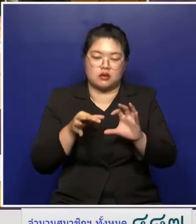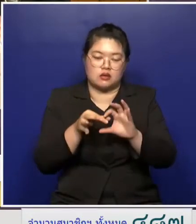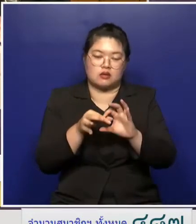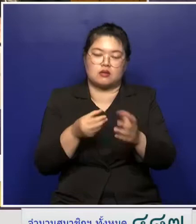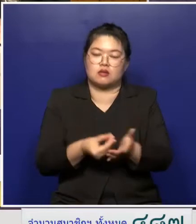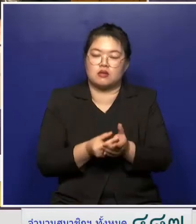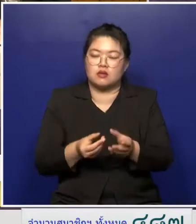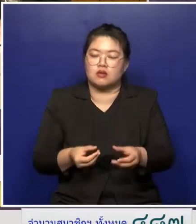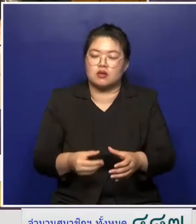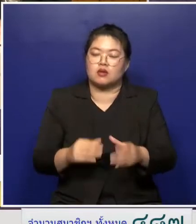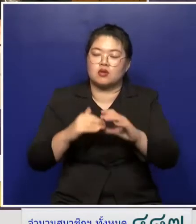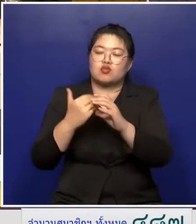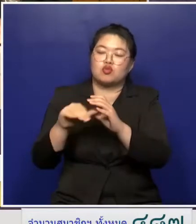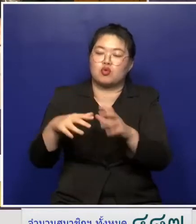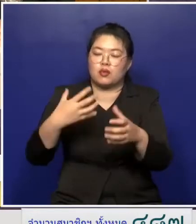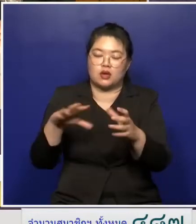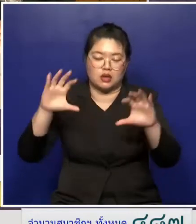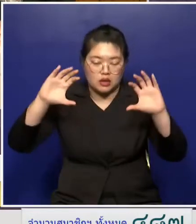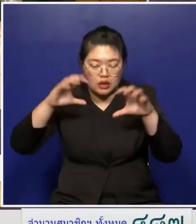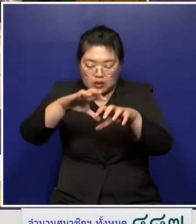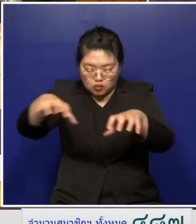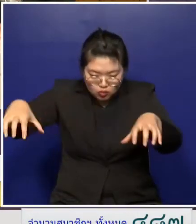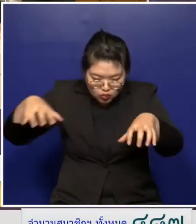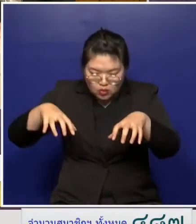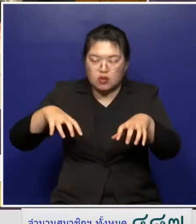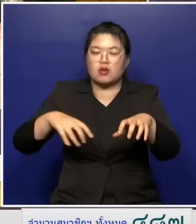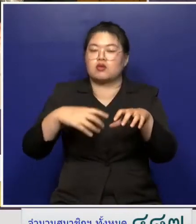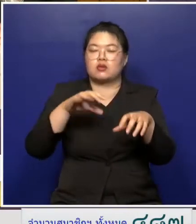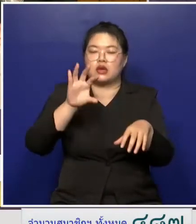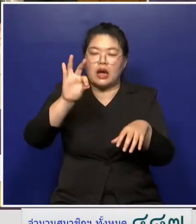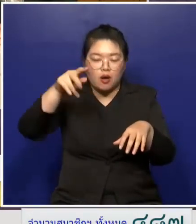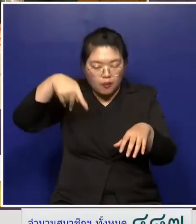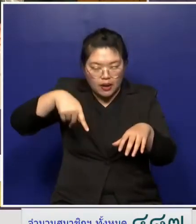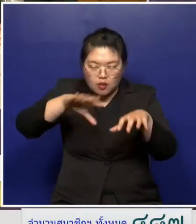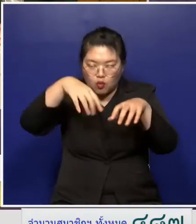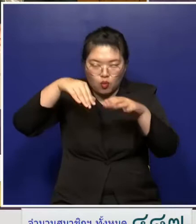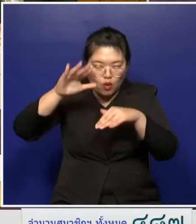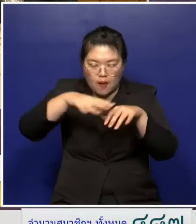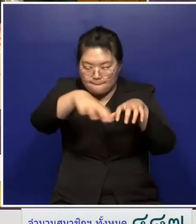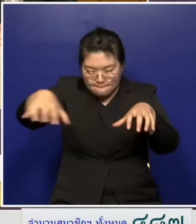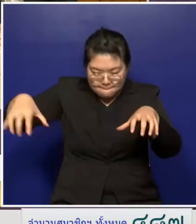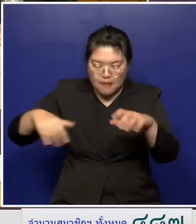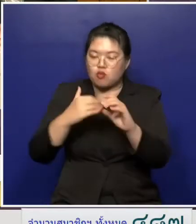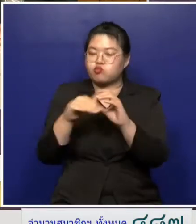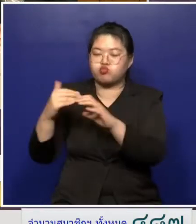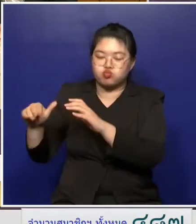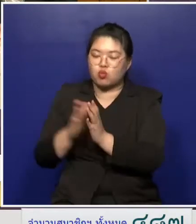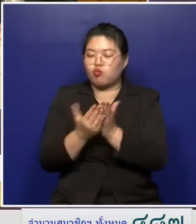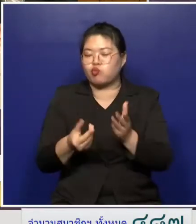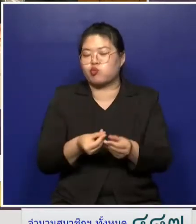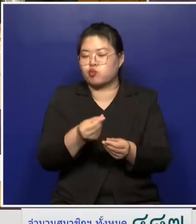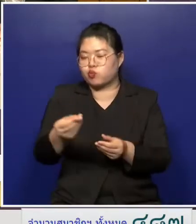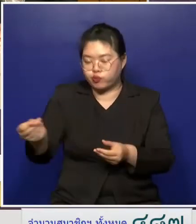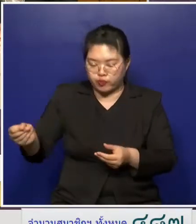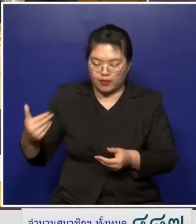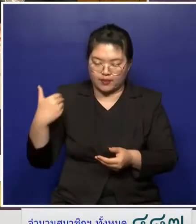ให้หน่วยงานต่างๆ 9,000 กวาน่งานใทุกทกปีซึง คดีที่มาสู่สา resides จากเหตุแนารฟรคดีเชนเดีย